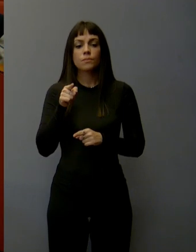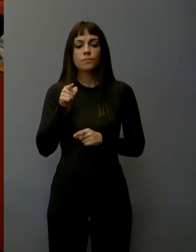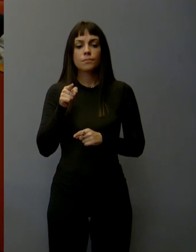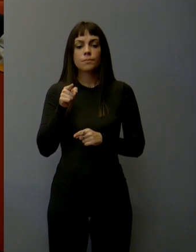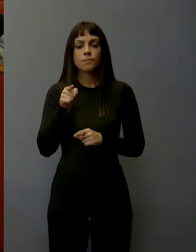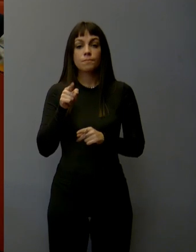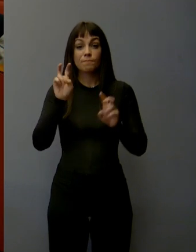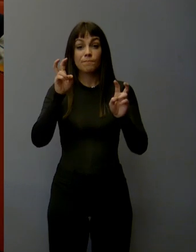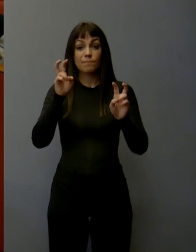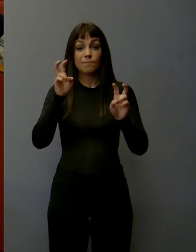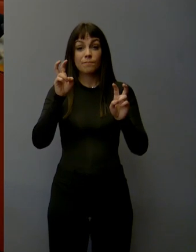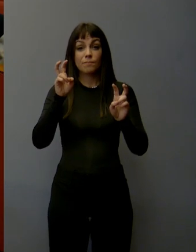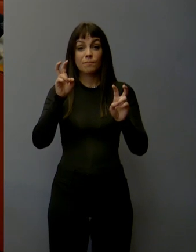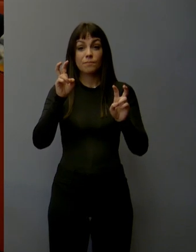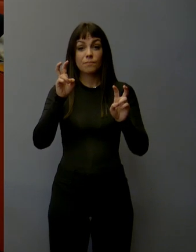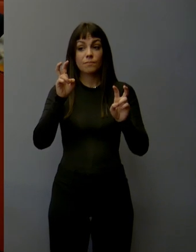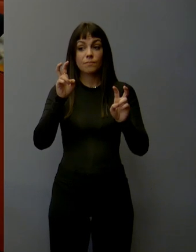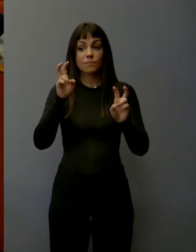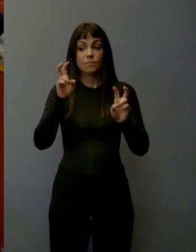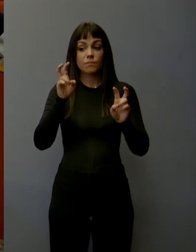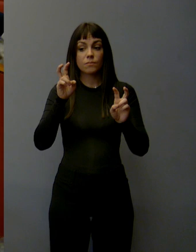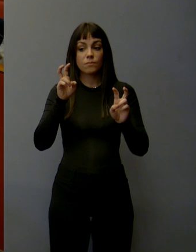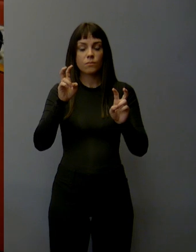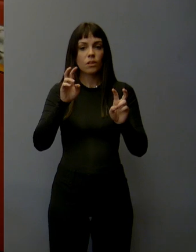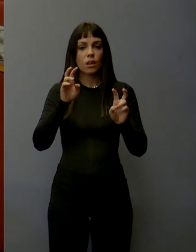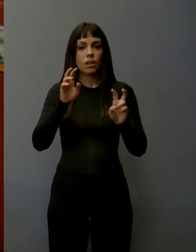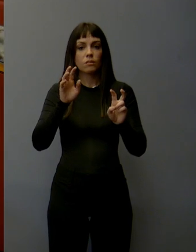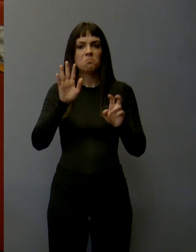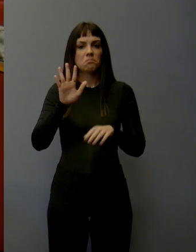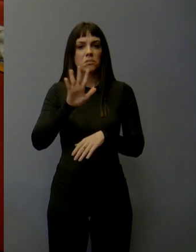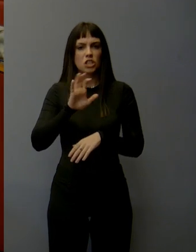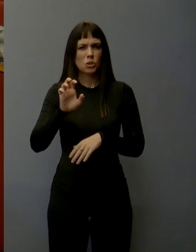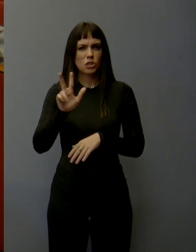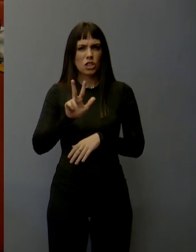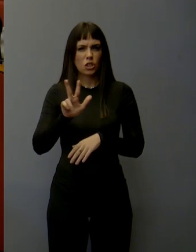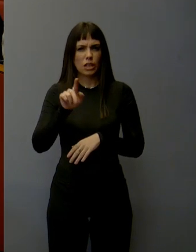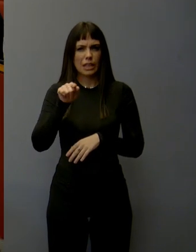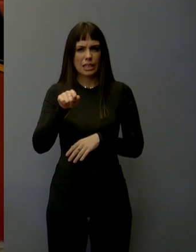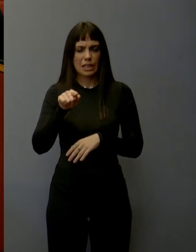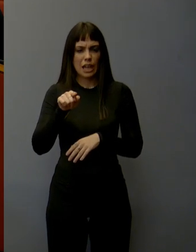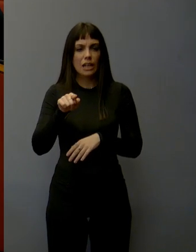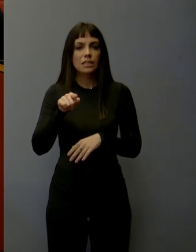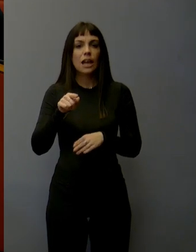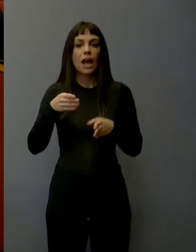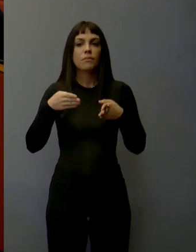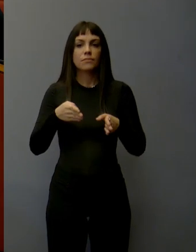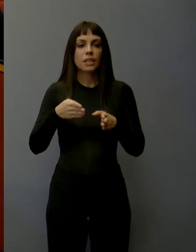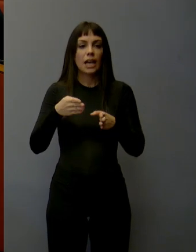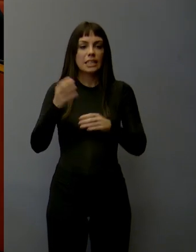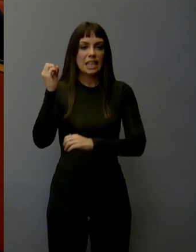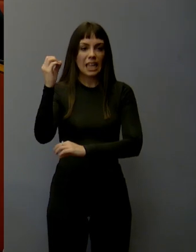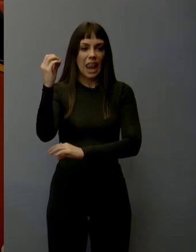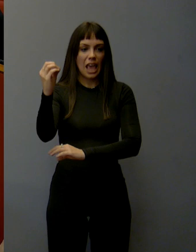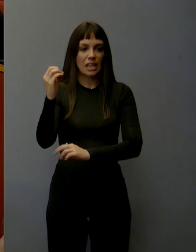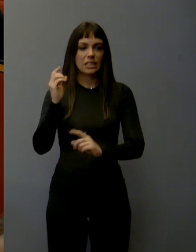sulla sicurezza sulla 533 sulla segnaletica stradale lo diamo per letto e